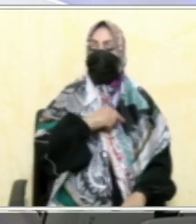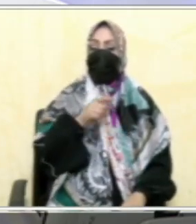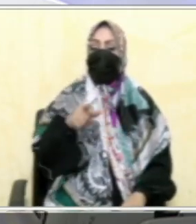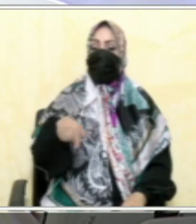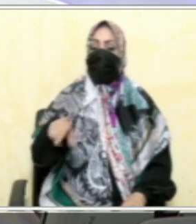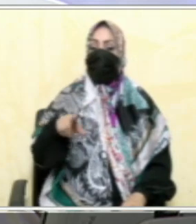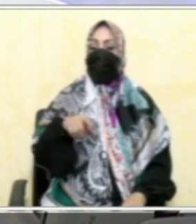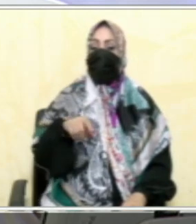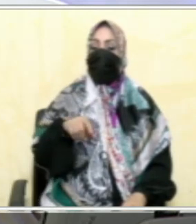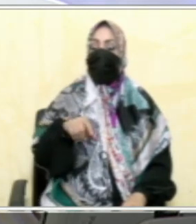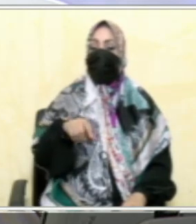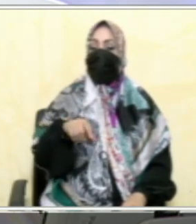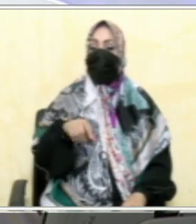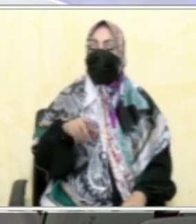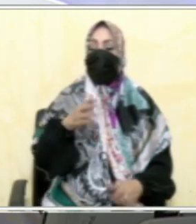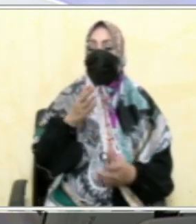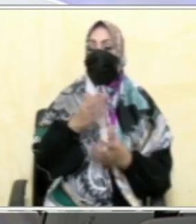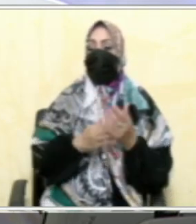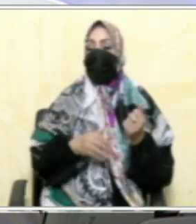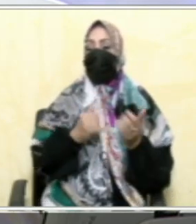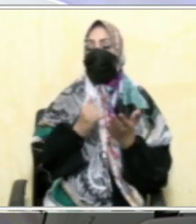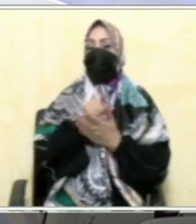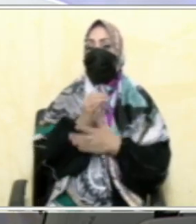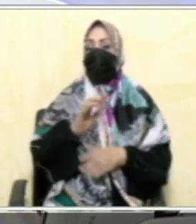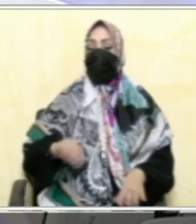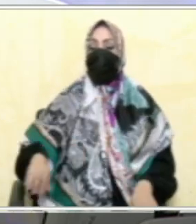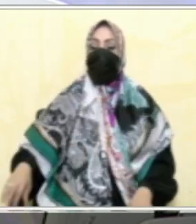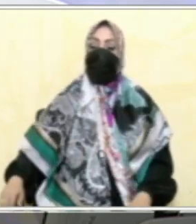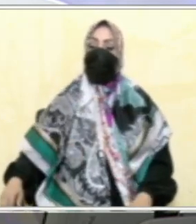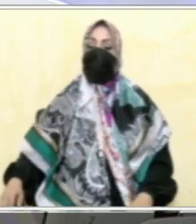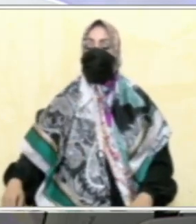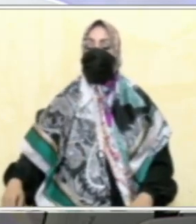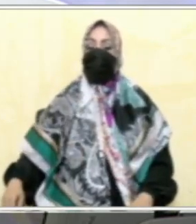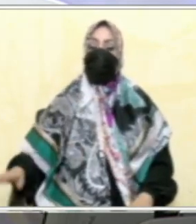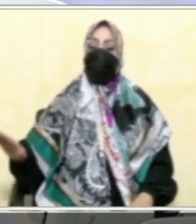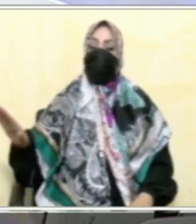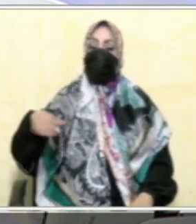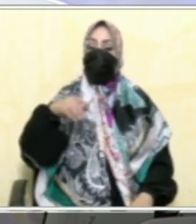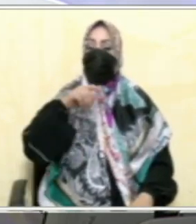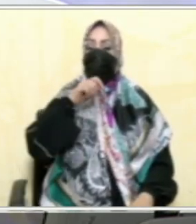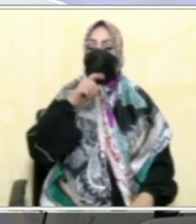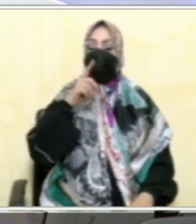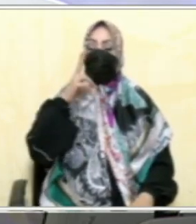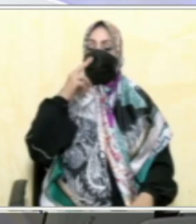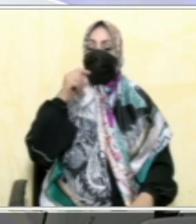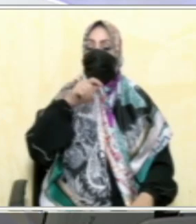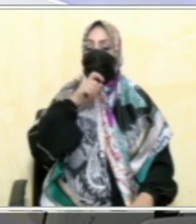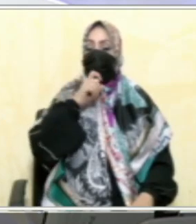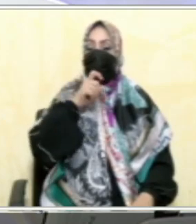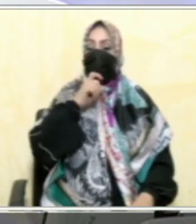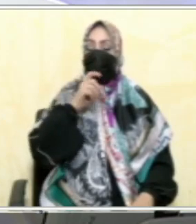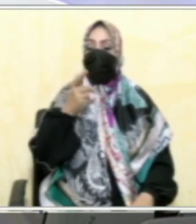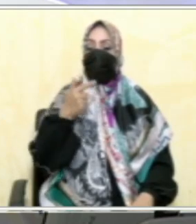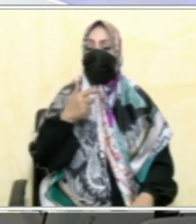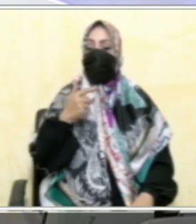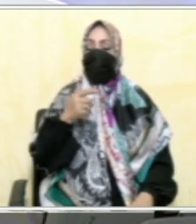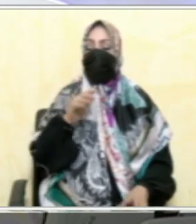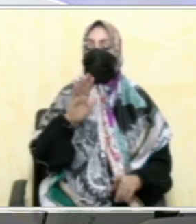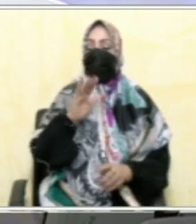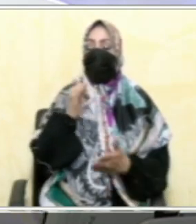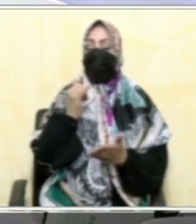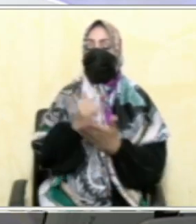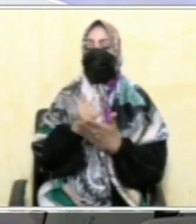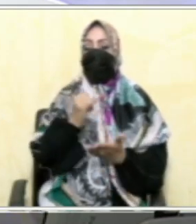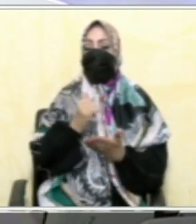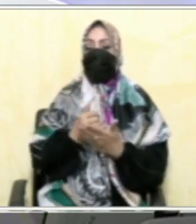أنحاز إلى ابني، ما الواجب؟ أقول: الواجب عليك أن لا تدرس في فصل فيه ابنك أو قريب لك، وهذا